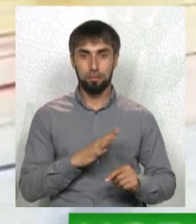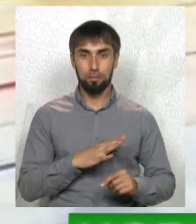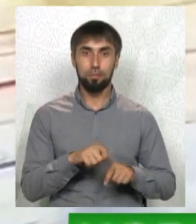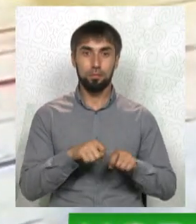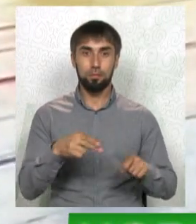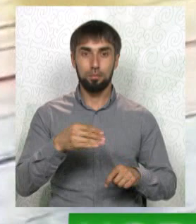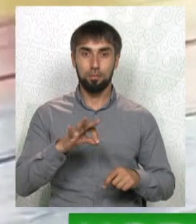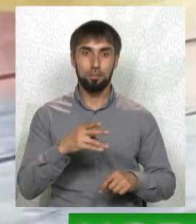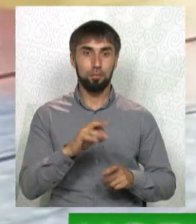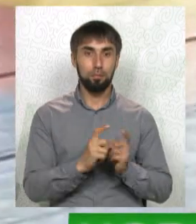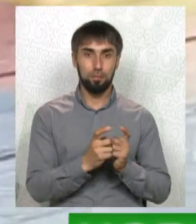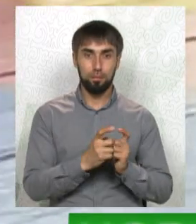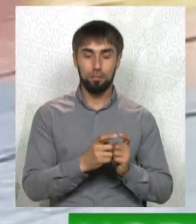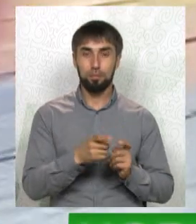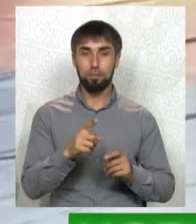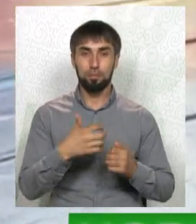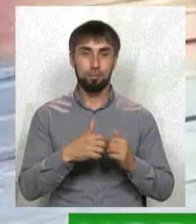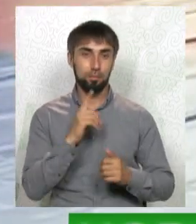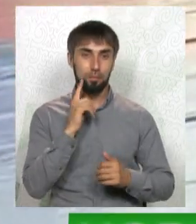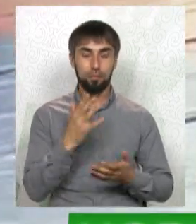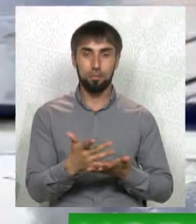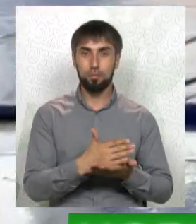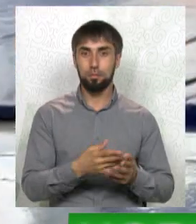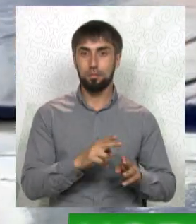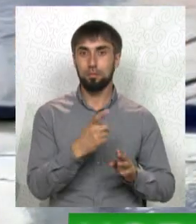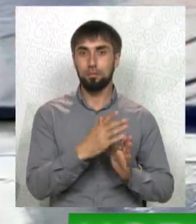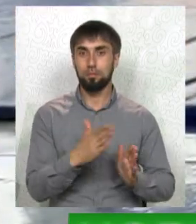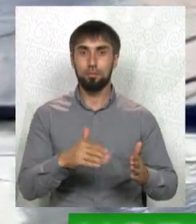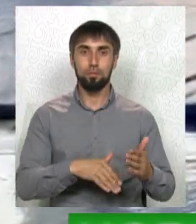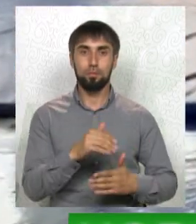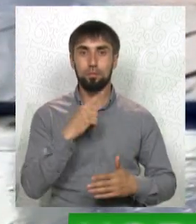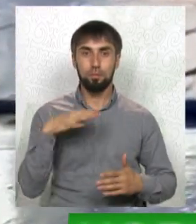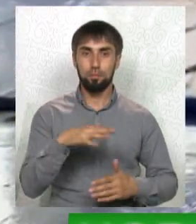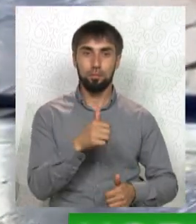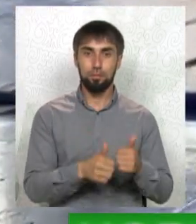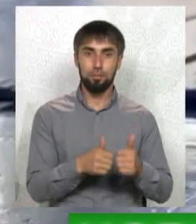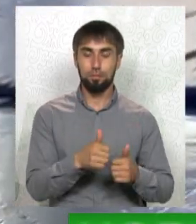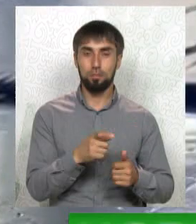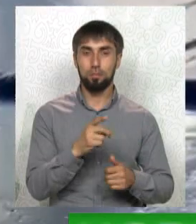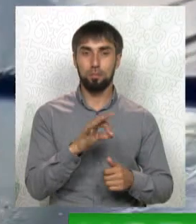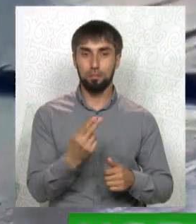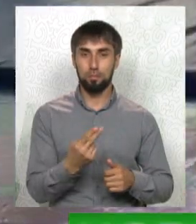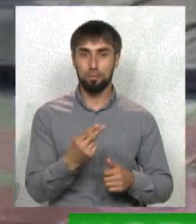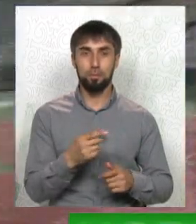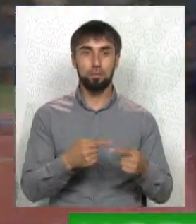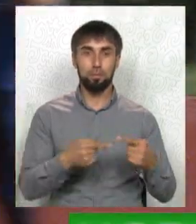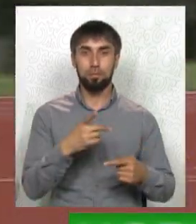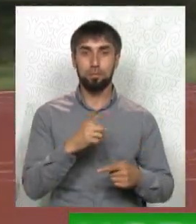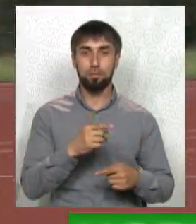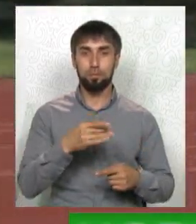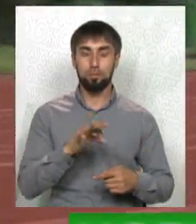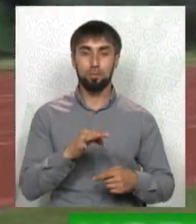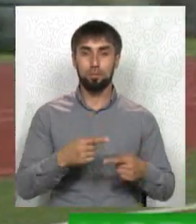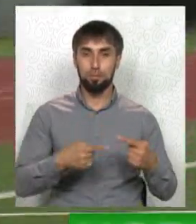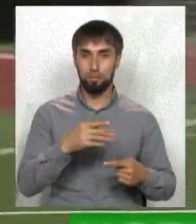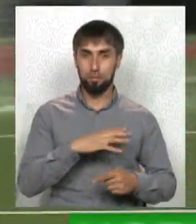Открытое первенство по вольной борьбе среди юниоров собрало сотни отличившихся на всероссийских соревнованиях борцов. В битве за чемпионство